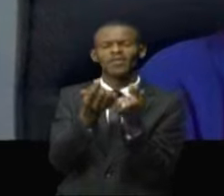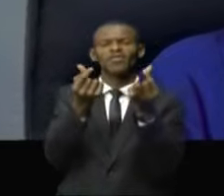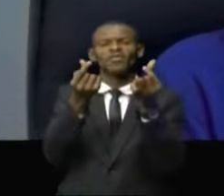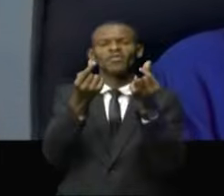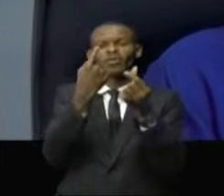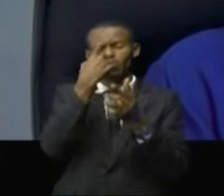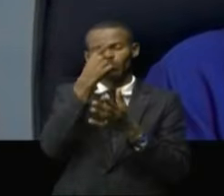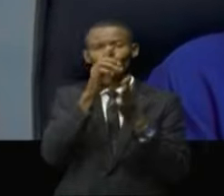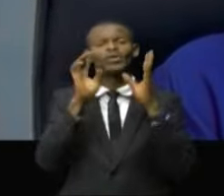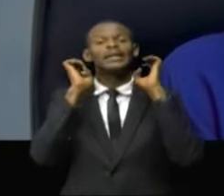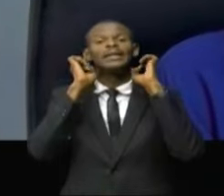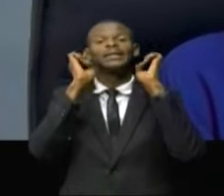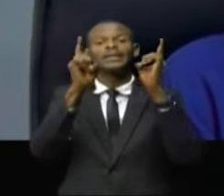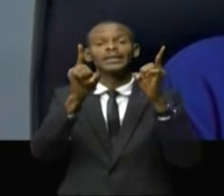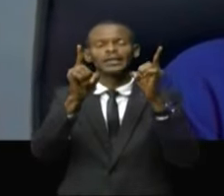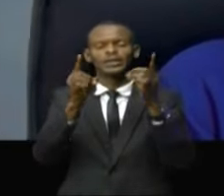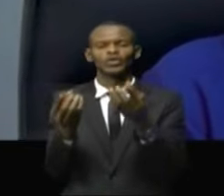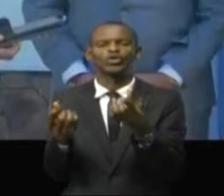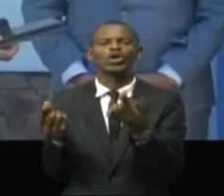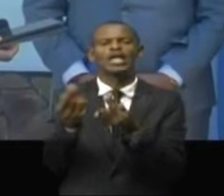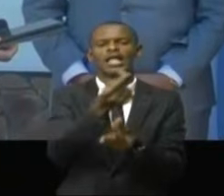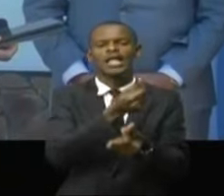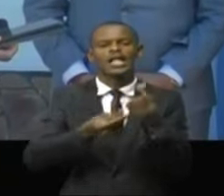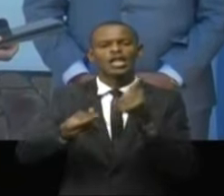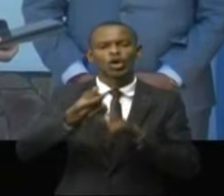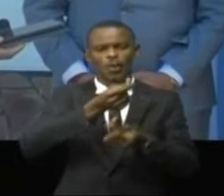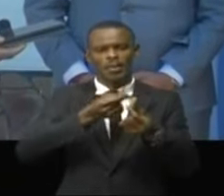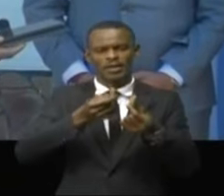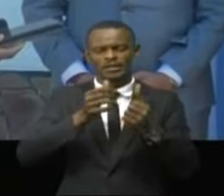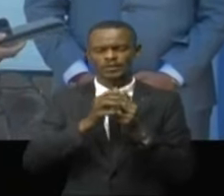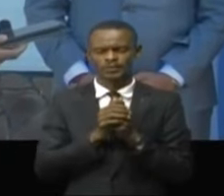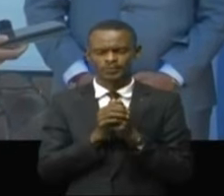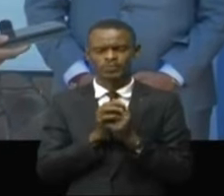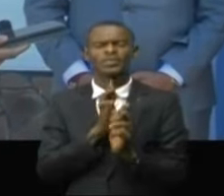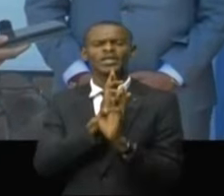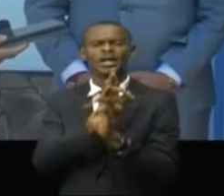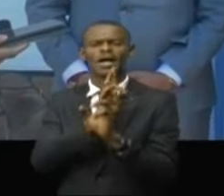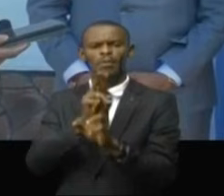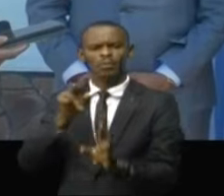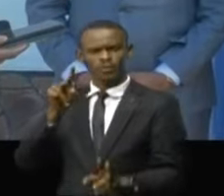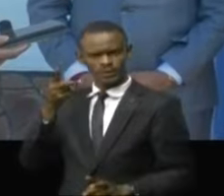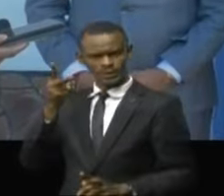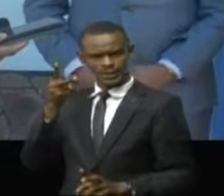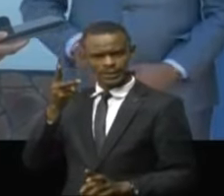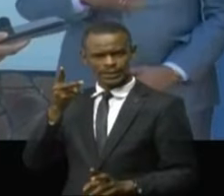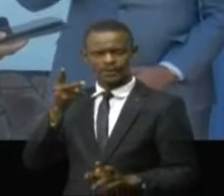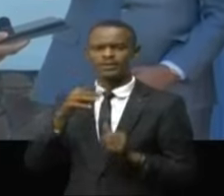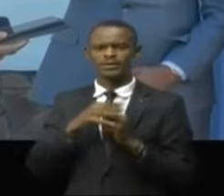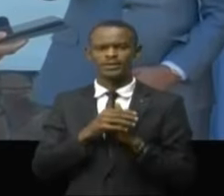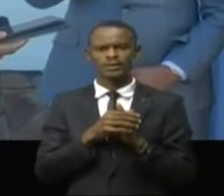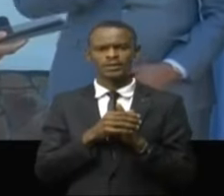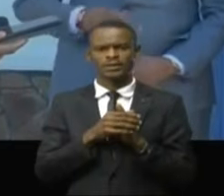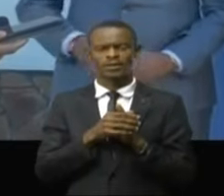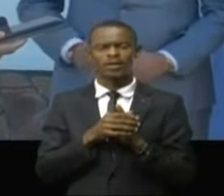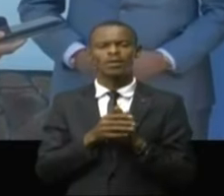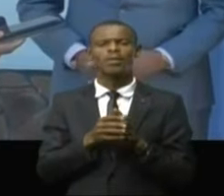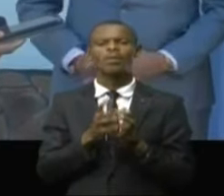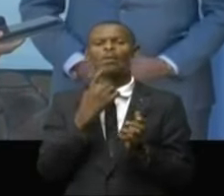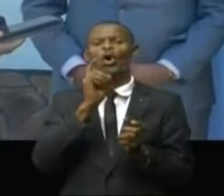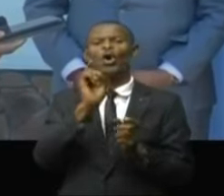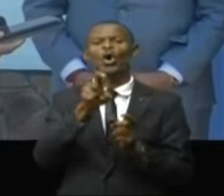deuxième rapport a été produit par le CNUSED. Le CNUSED recommande aux pays en voie de développement de fournir des efforts